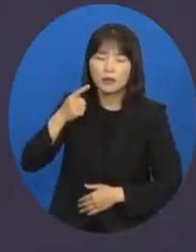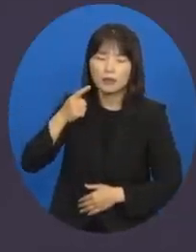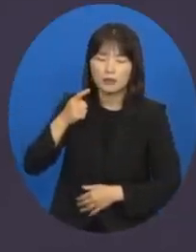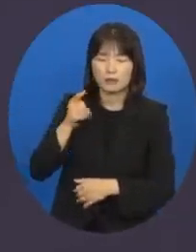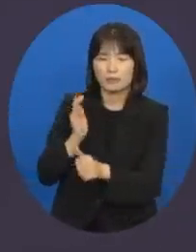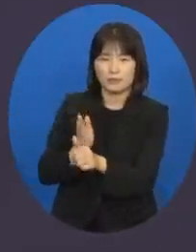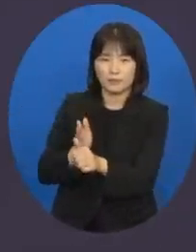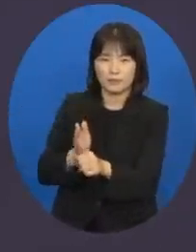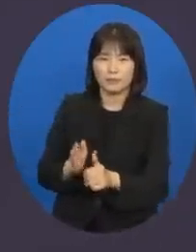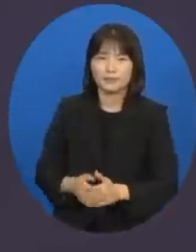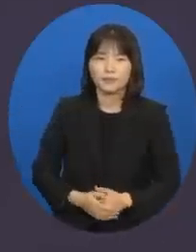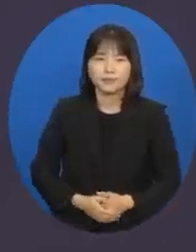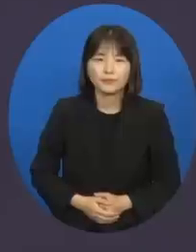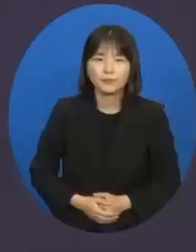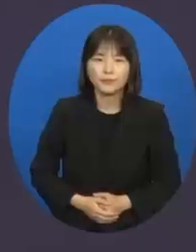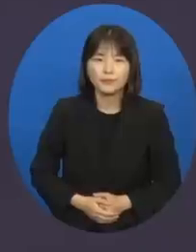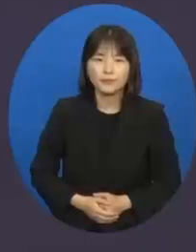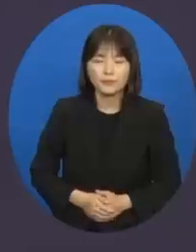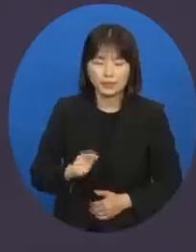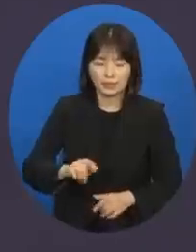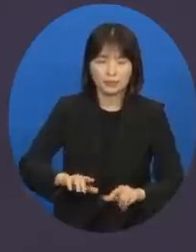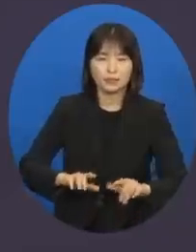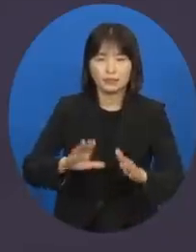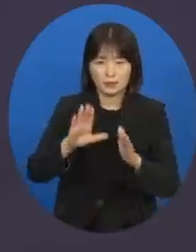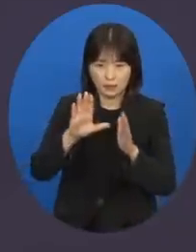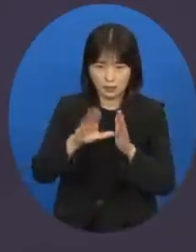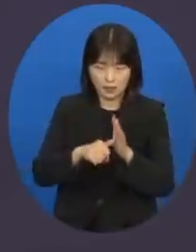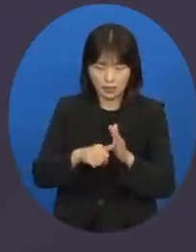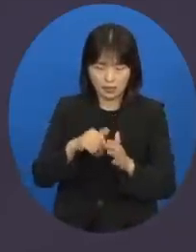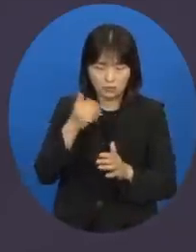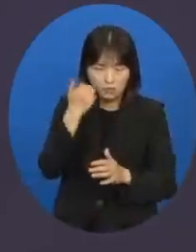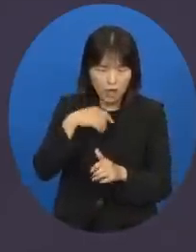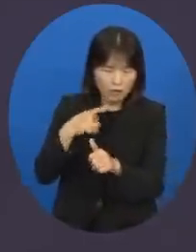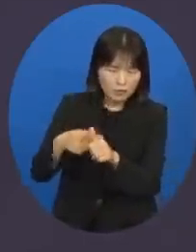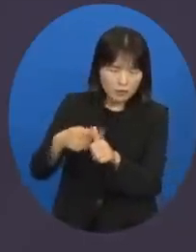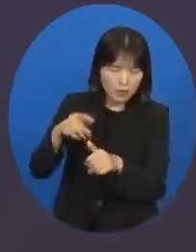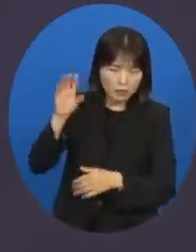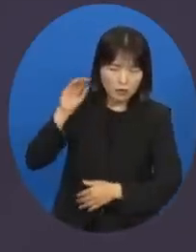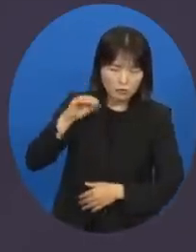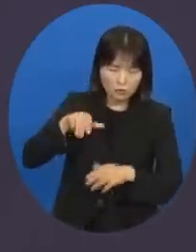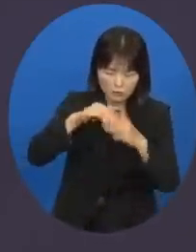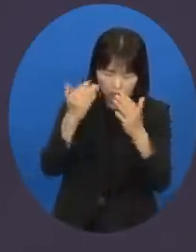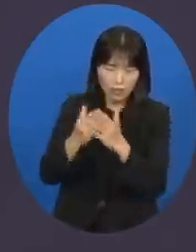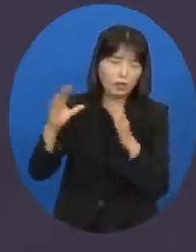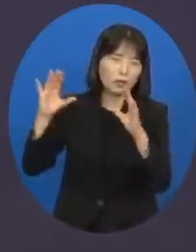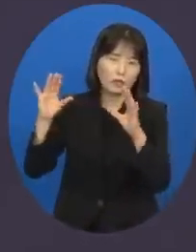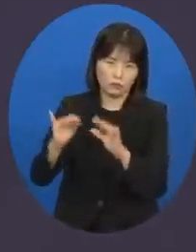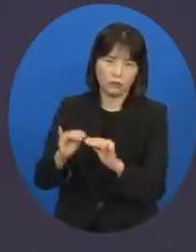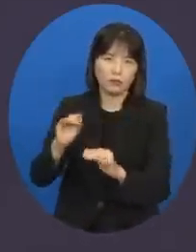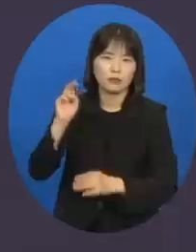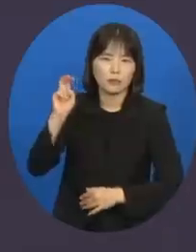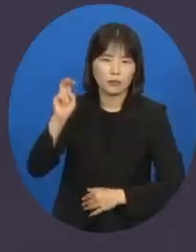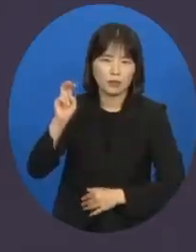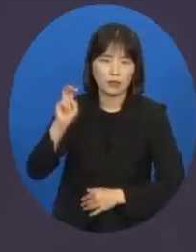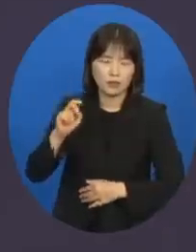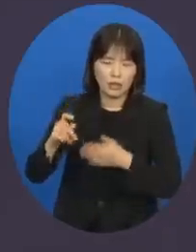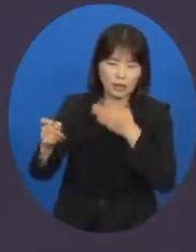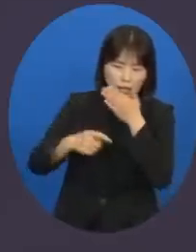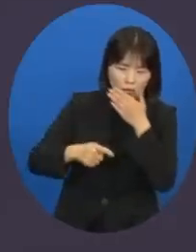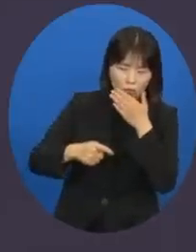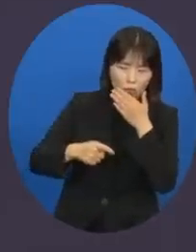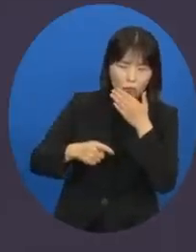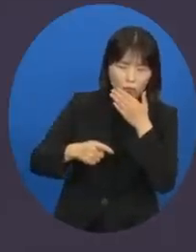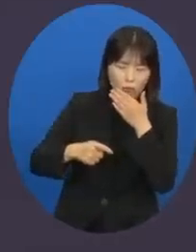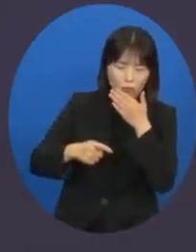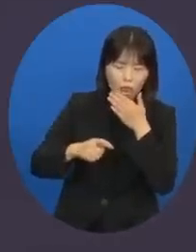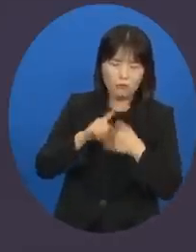것이죠. 그 당시에 누가 이 비방을 들어도 다 공감을 했을 거예요. 아, 저 강도이긴 하지만 강도의